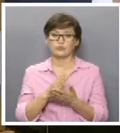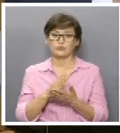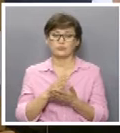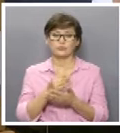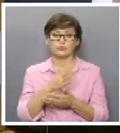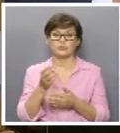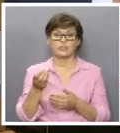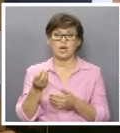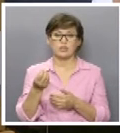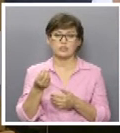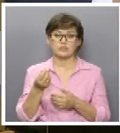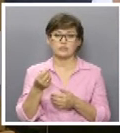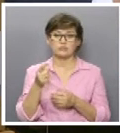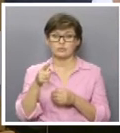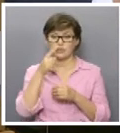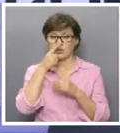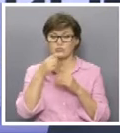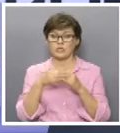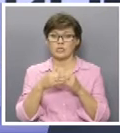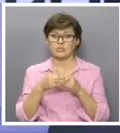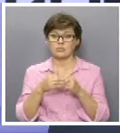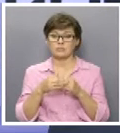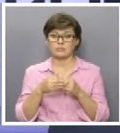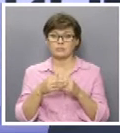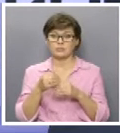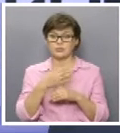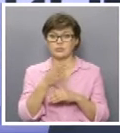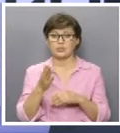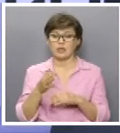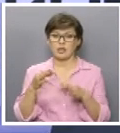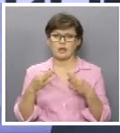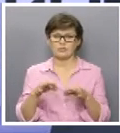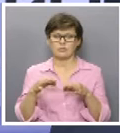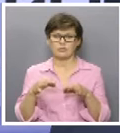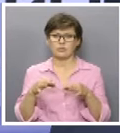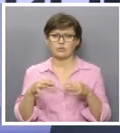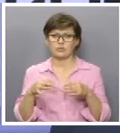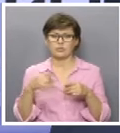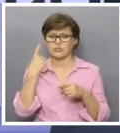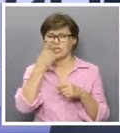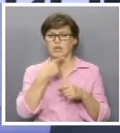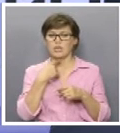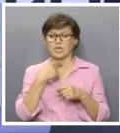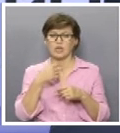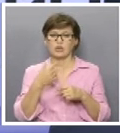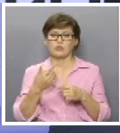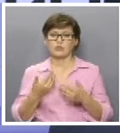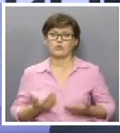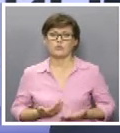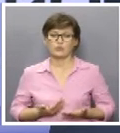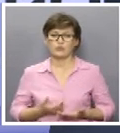Бұл қаражаттың негізінде мыңға тарта біздегі автокөліктер, жеке тұрғындардың